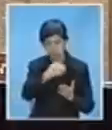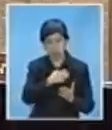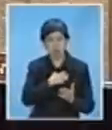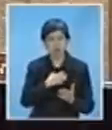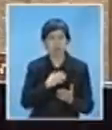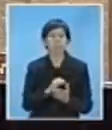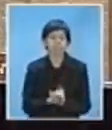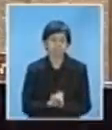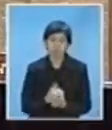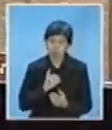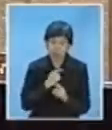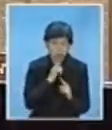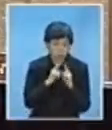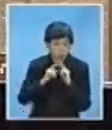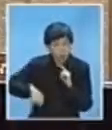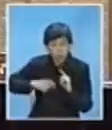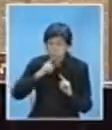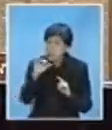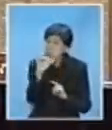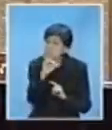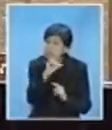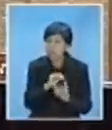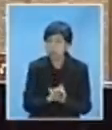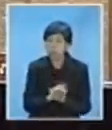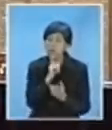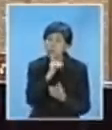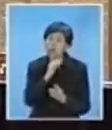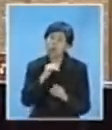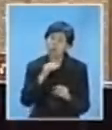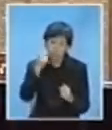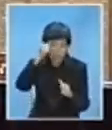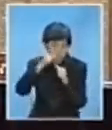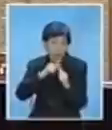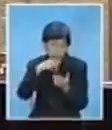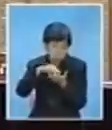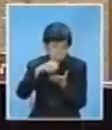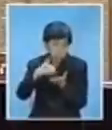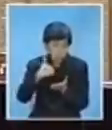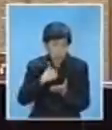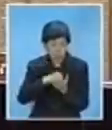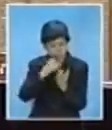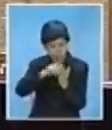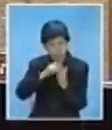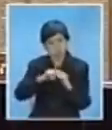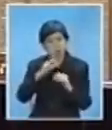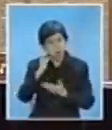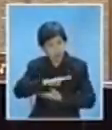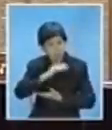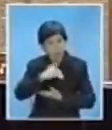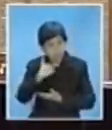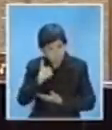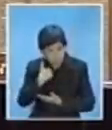รายละเอียดเนี่ยผมยังไม่เคยคุยกับเขมรสักคนเลยนะครับถ้าเกิดท่านจำกันได้เนี่ยผมพูดเรื่องนี้ผมเขียนในมติชนผมเ